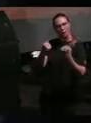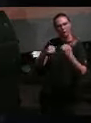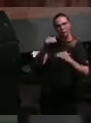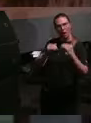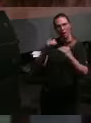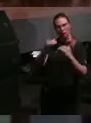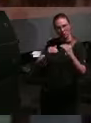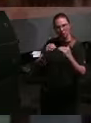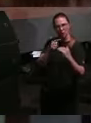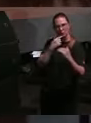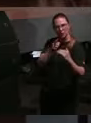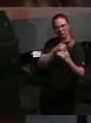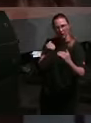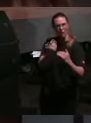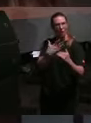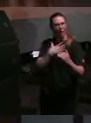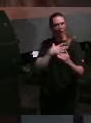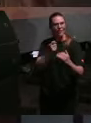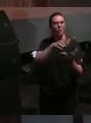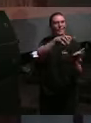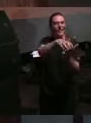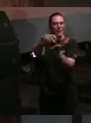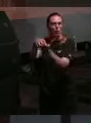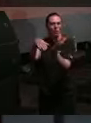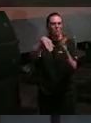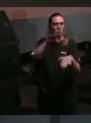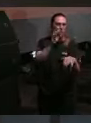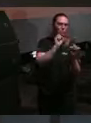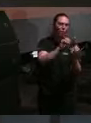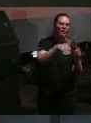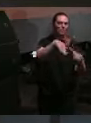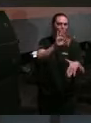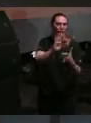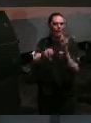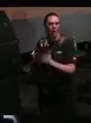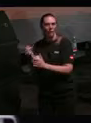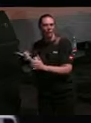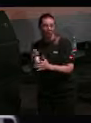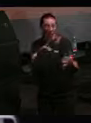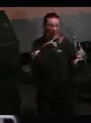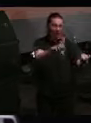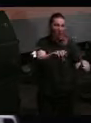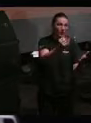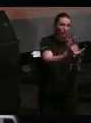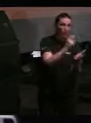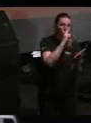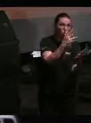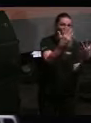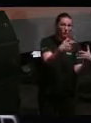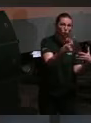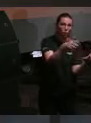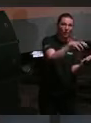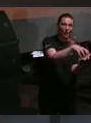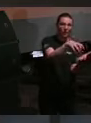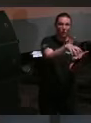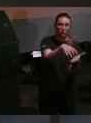det. Det noen regioner som mer utsatt? Det vanskelig å etablere ny industri I enkelte regioner I Norge?